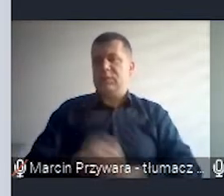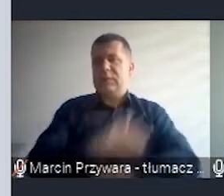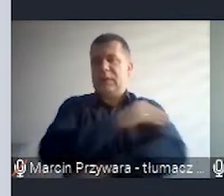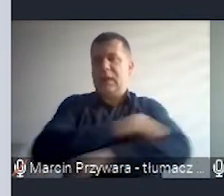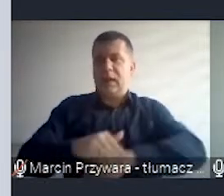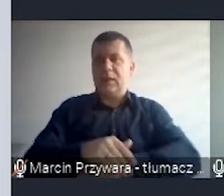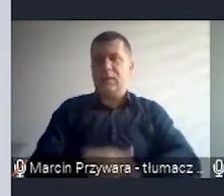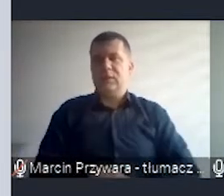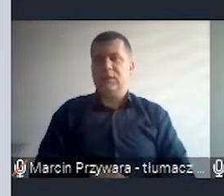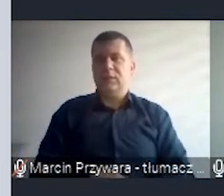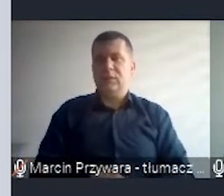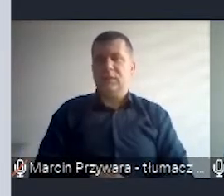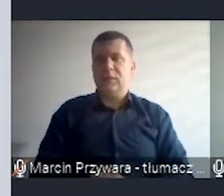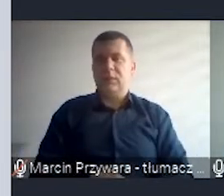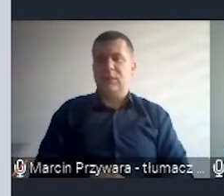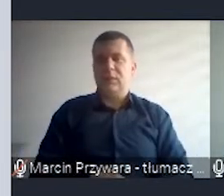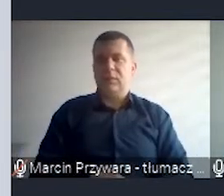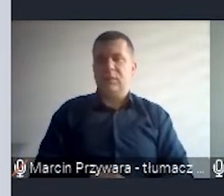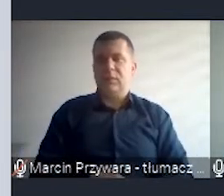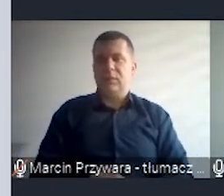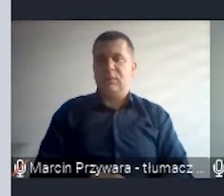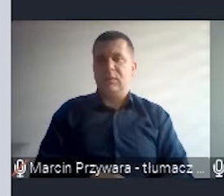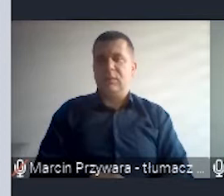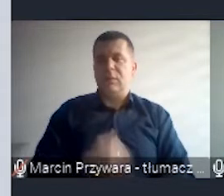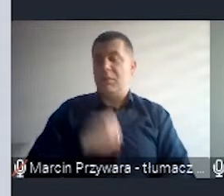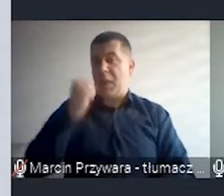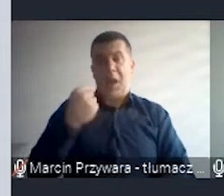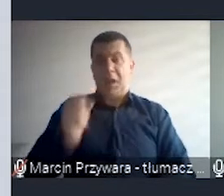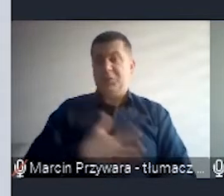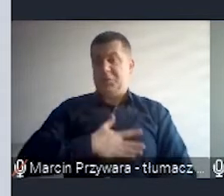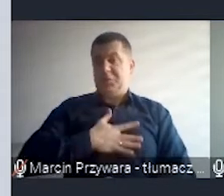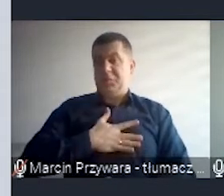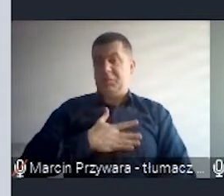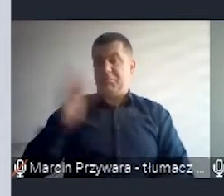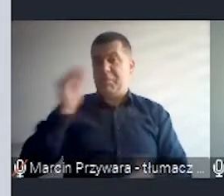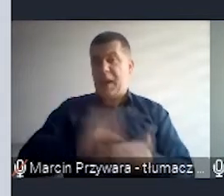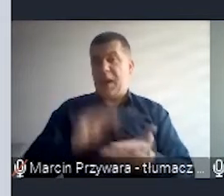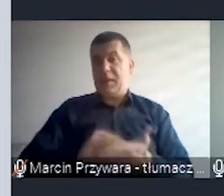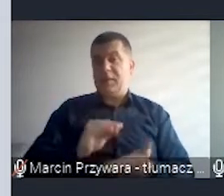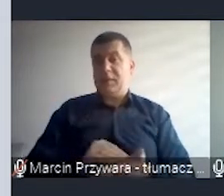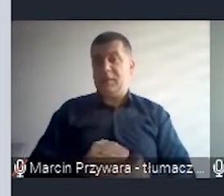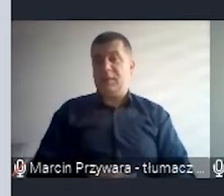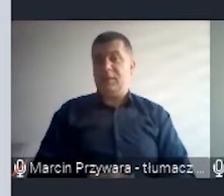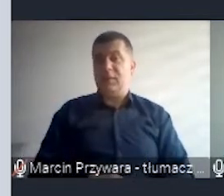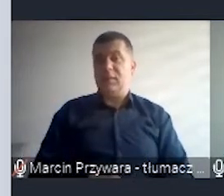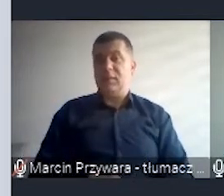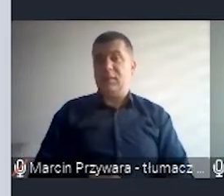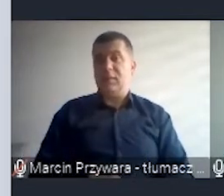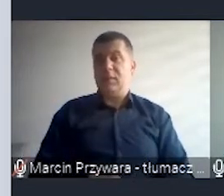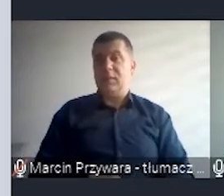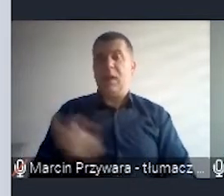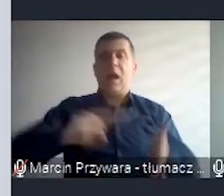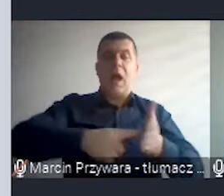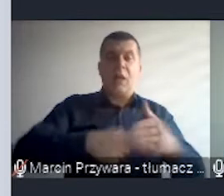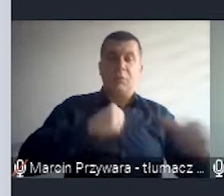granicą i byłem bardzo zdziwiony tymi praktykami, gdzie czy to